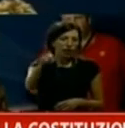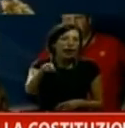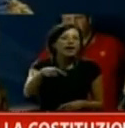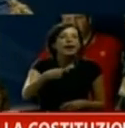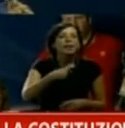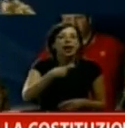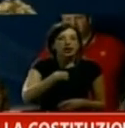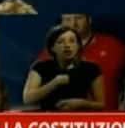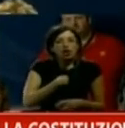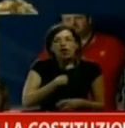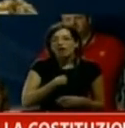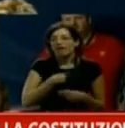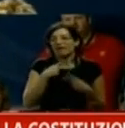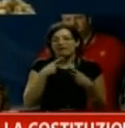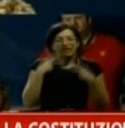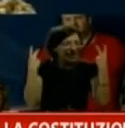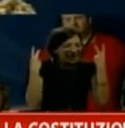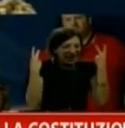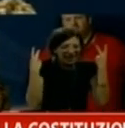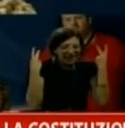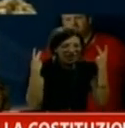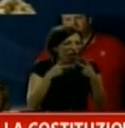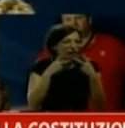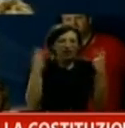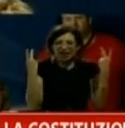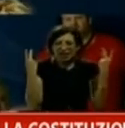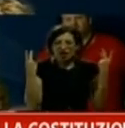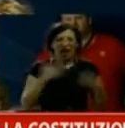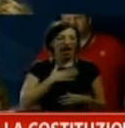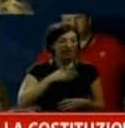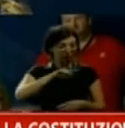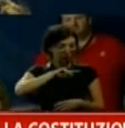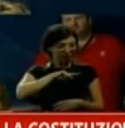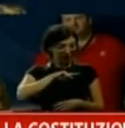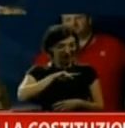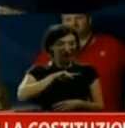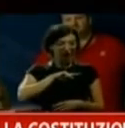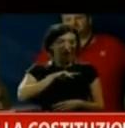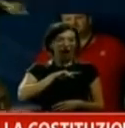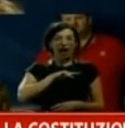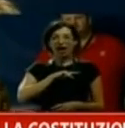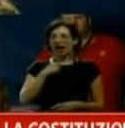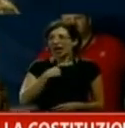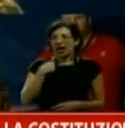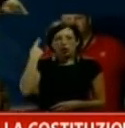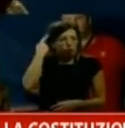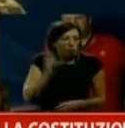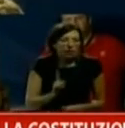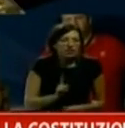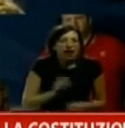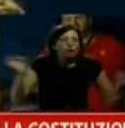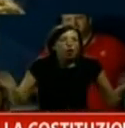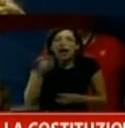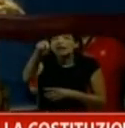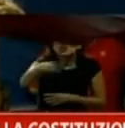speravo di avere raggiunta quest'età un'occasione così bella, non trovo